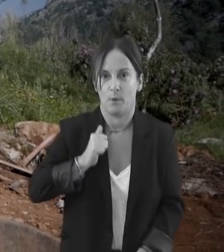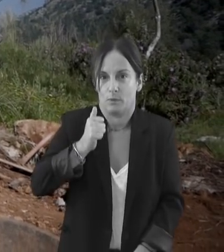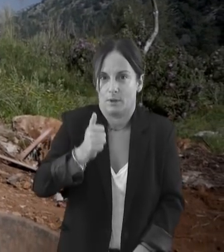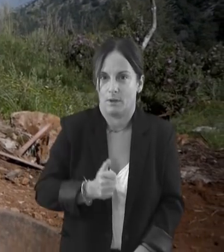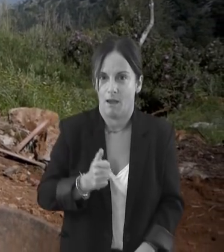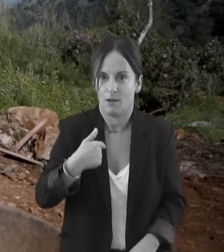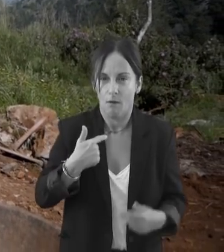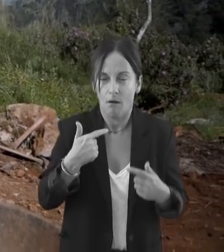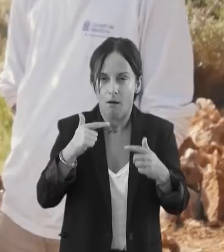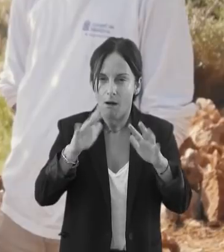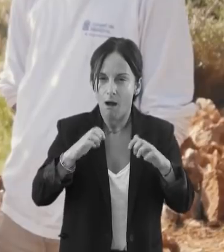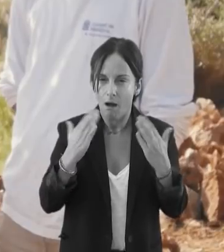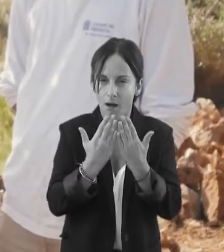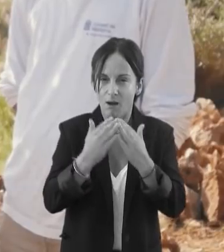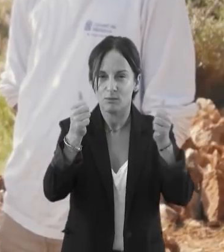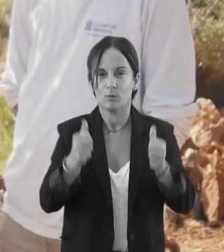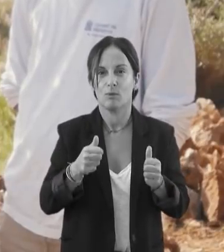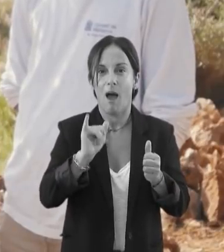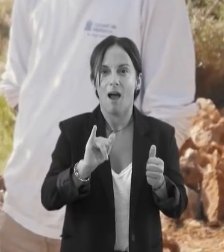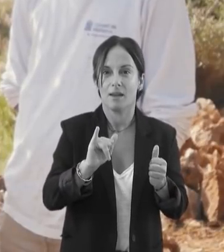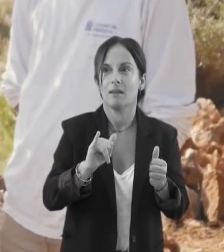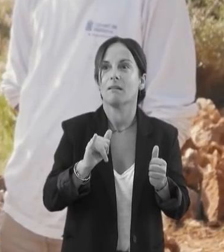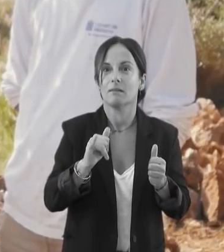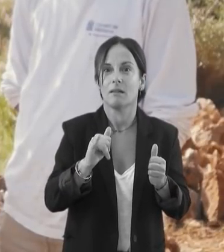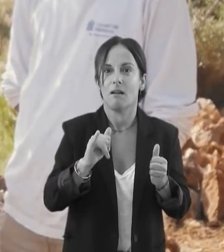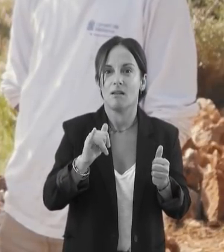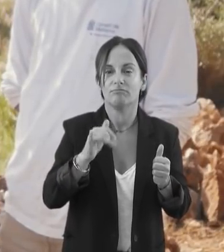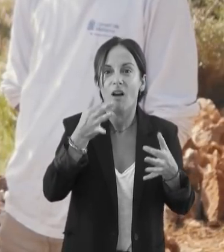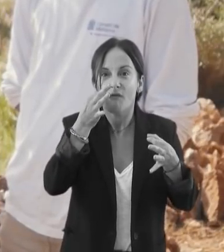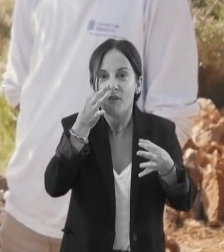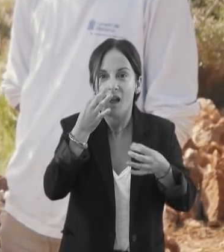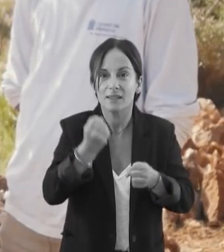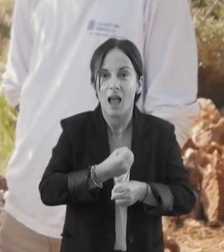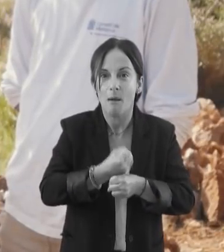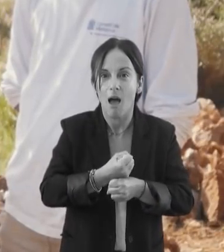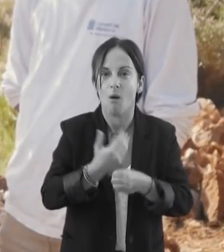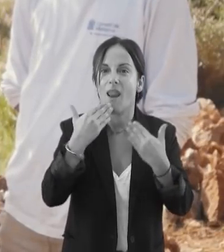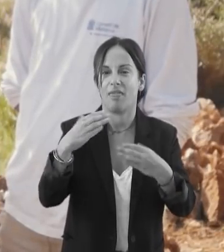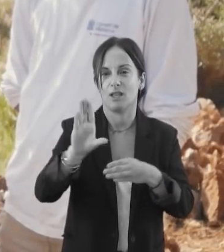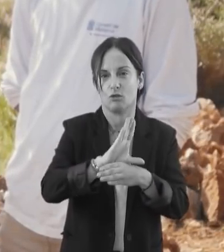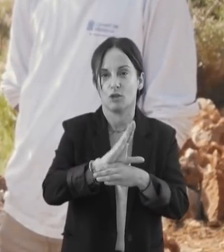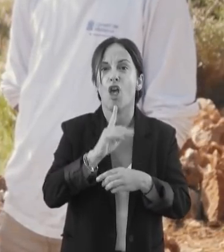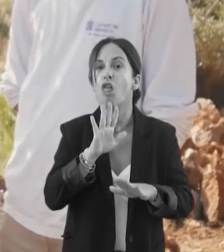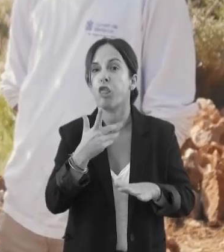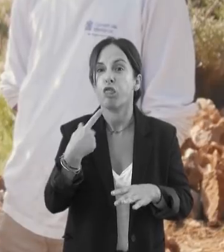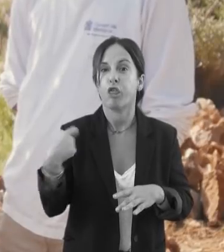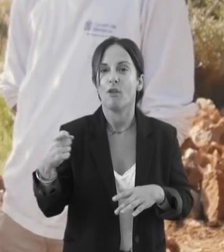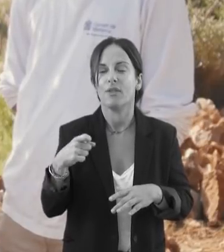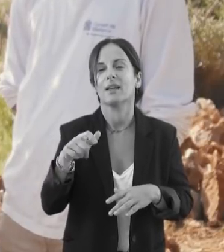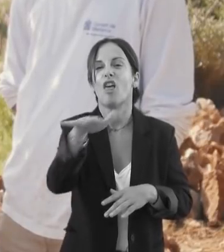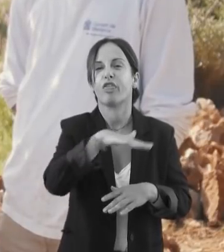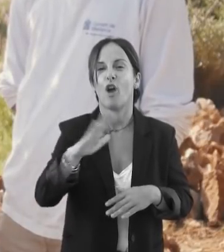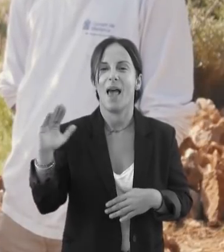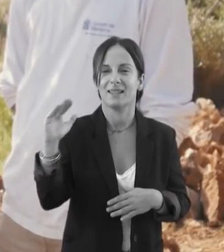en Jesús, me vaig formar a l'Escola Taller Serra Tramuntana l'any 98 i després, en acabar, me van